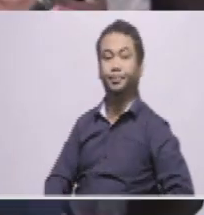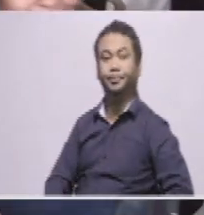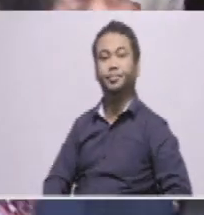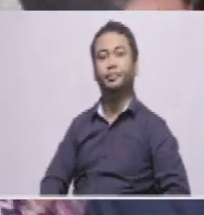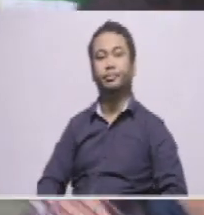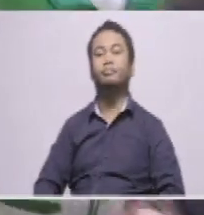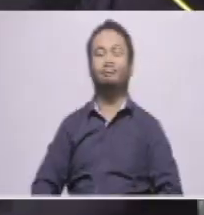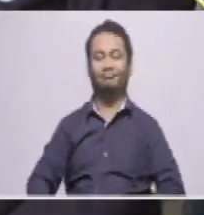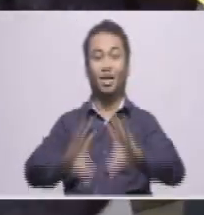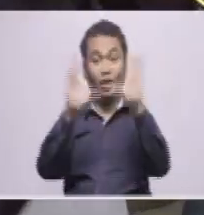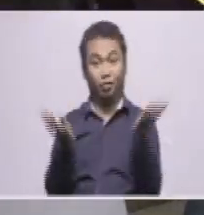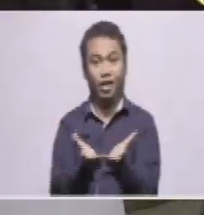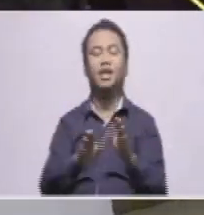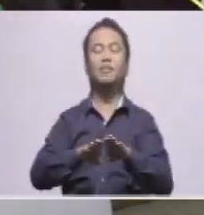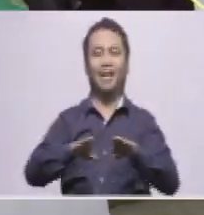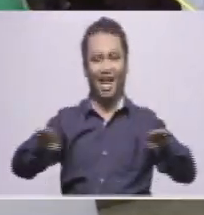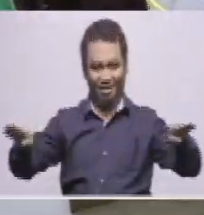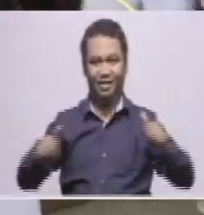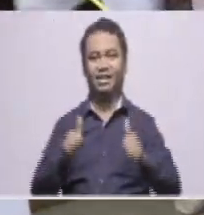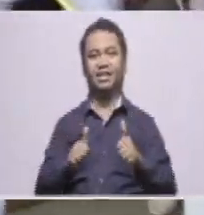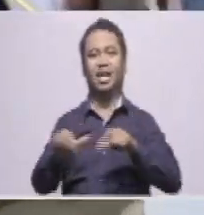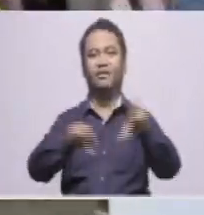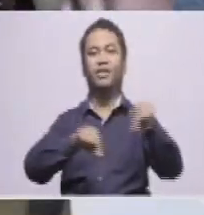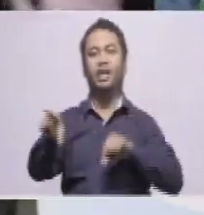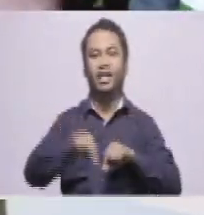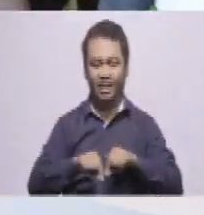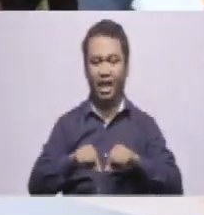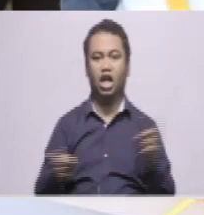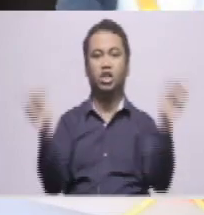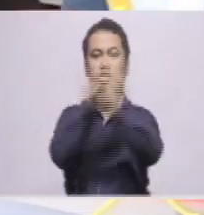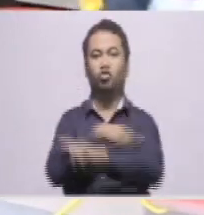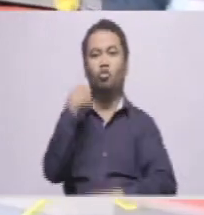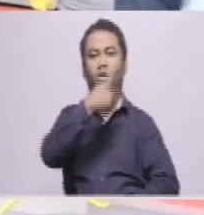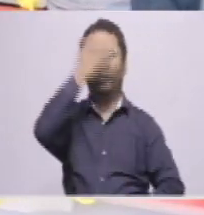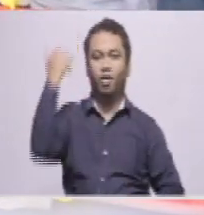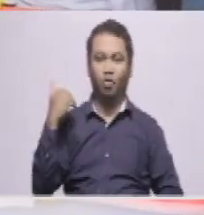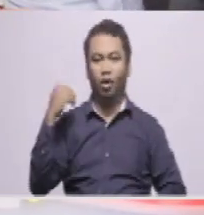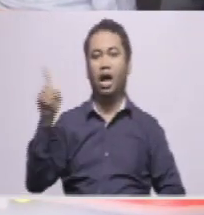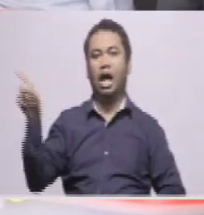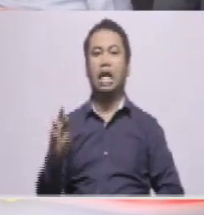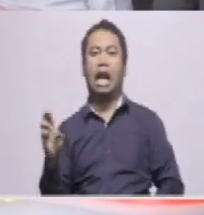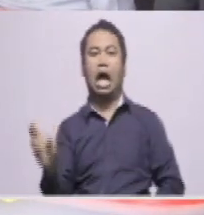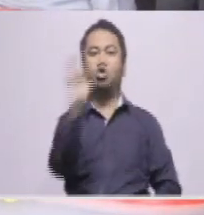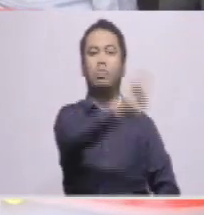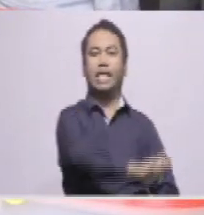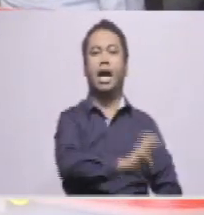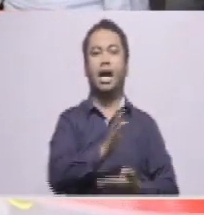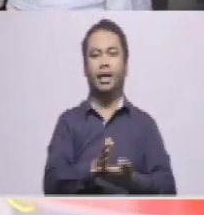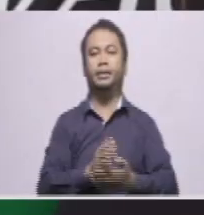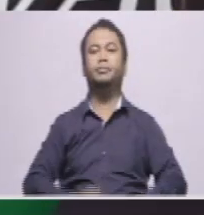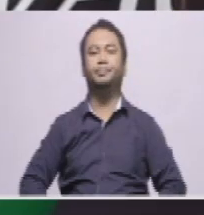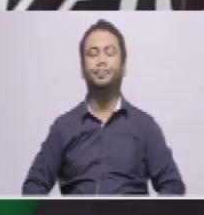amin'ny ankapobeny milamina sy mirindra ny fizotry ny fifidianana solombavam-bahoaka etia larobi ety